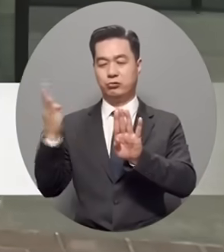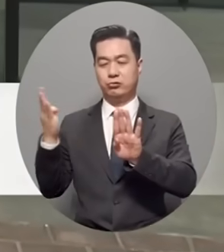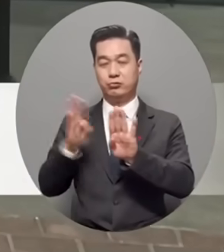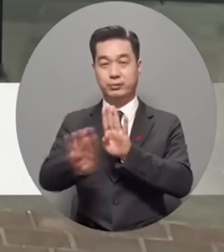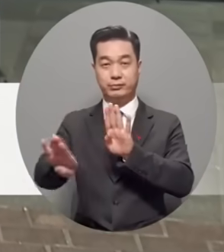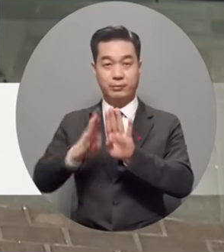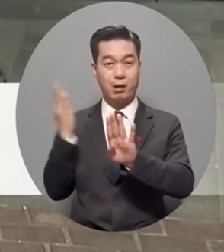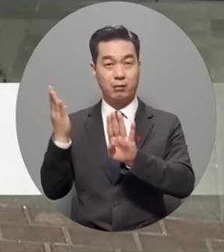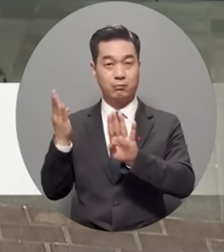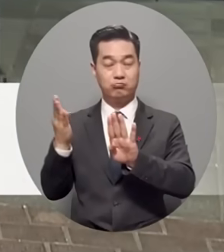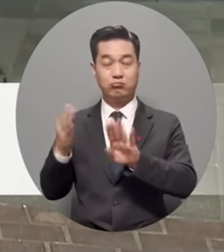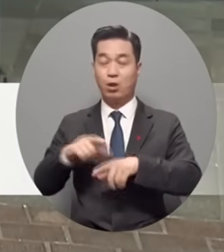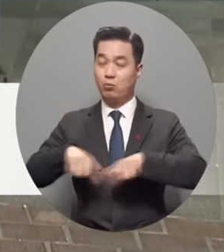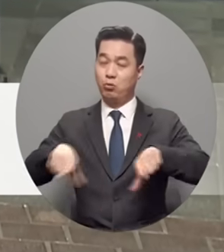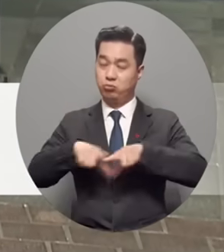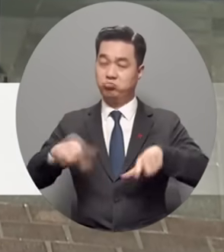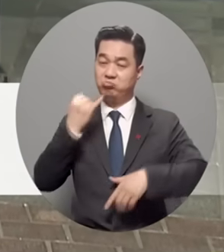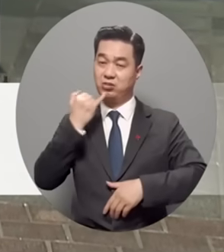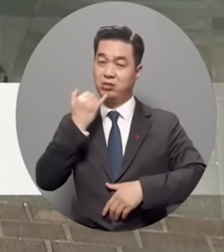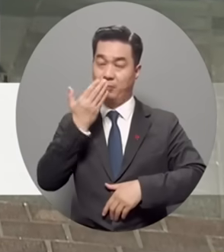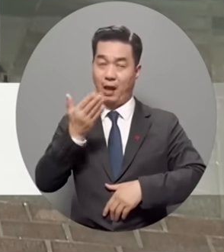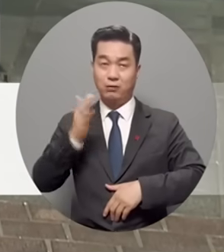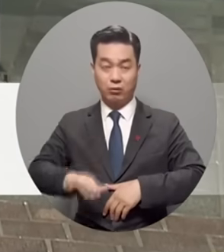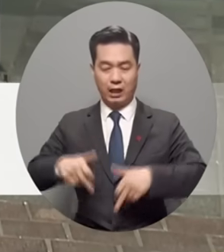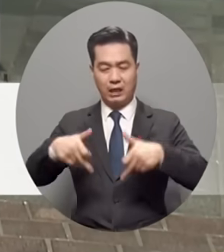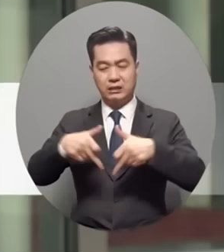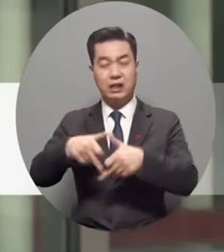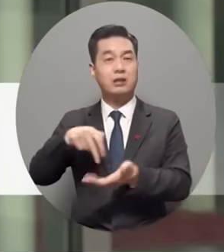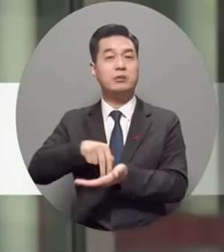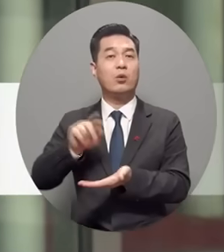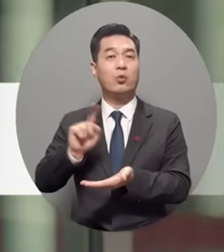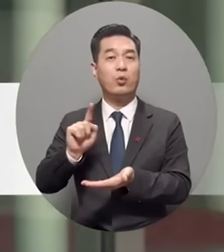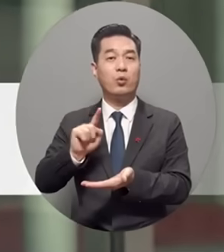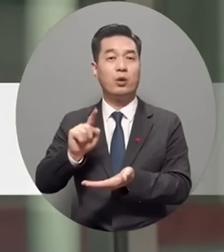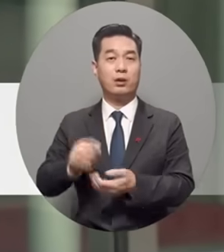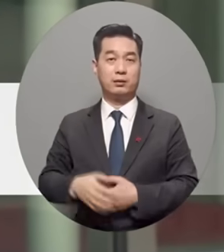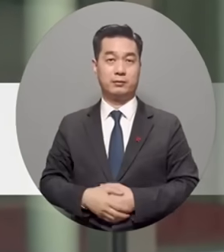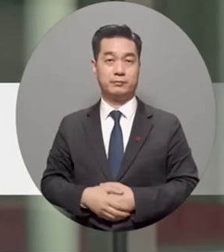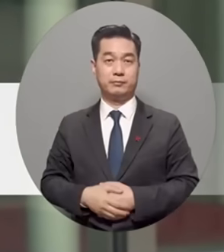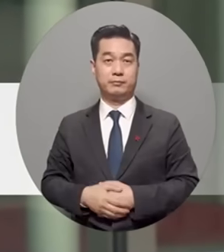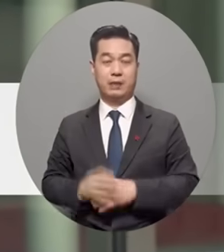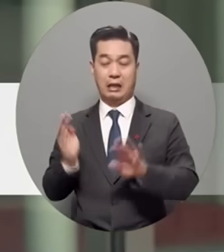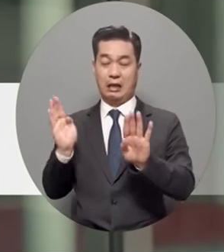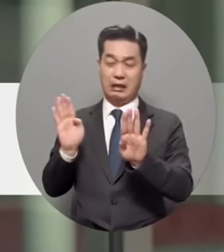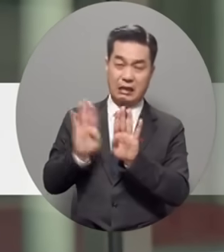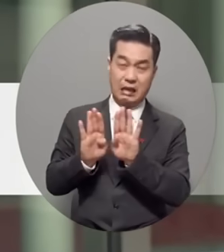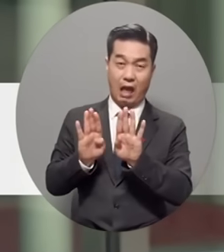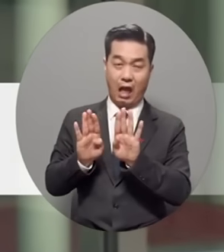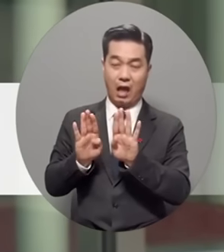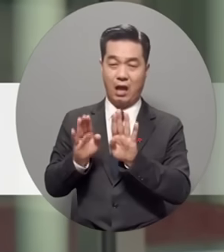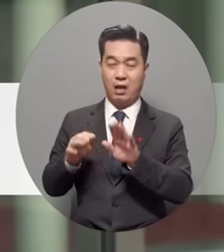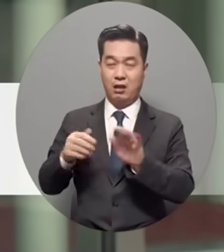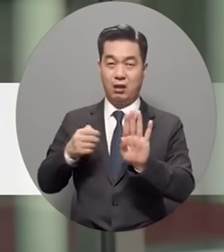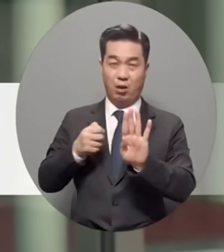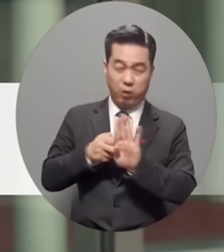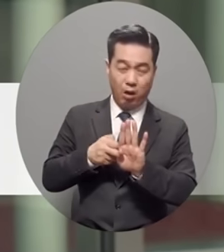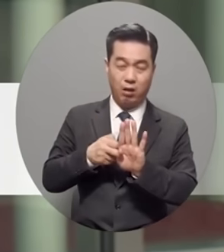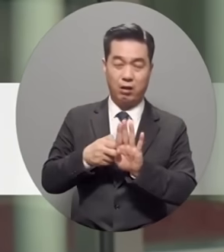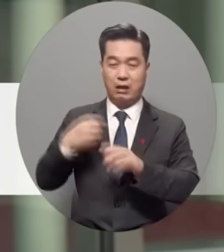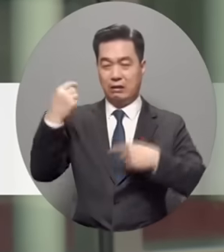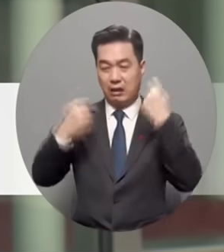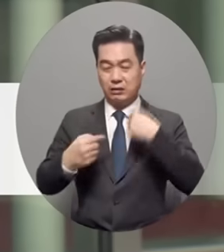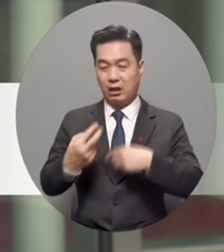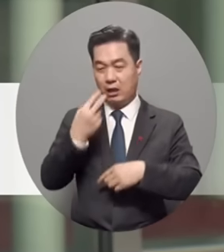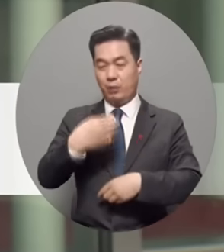그저 통과하는 공간이지만 장애인들에겐 어떨까요? 끼거나 부딪혀 다치는 건 물론 심지어 생명의